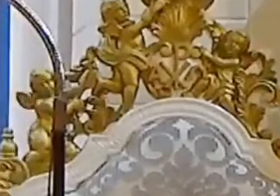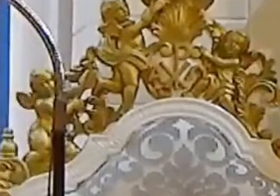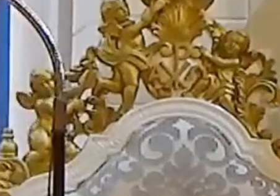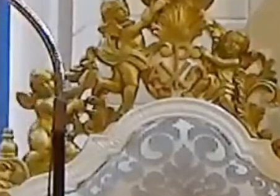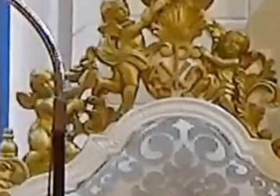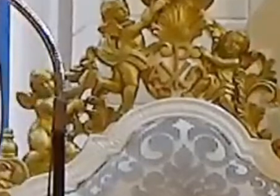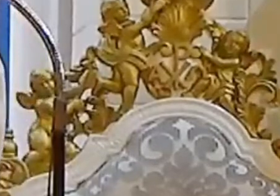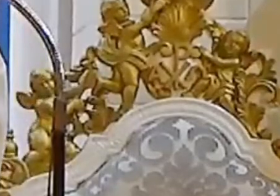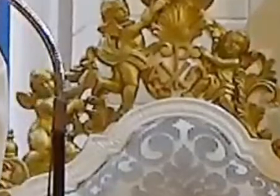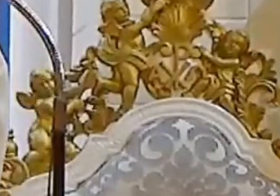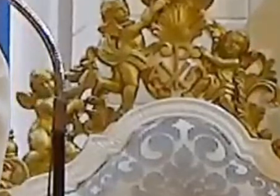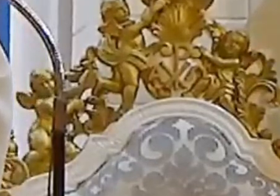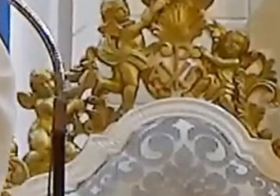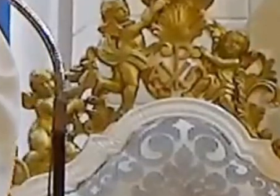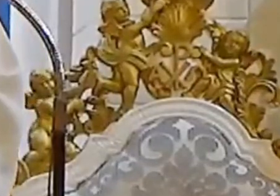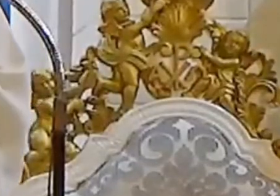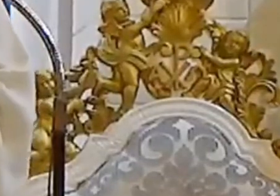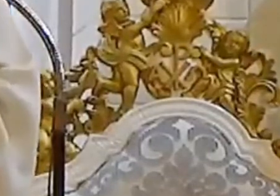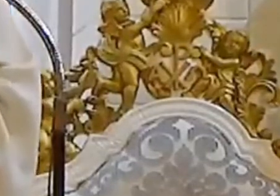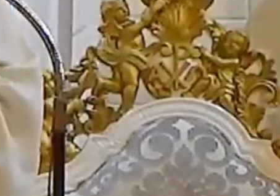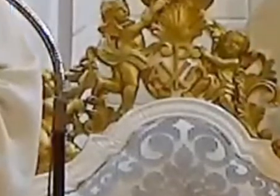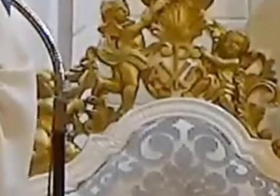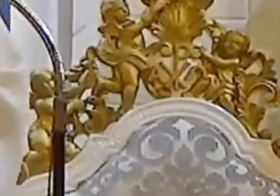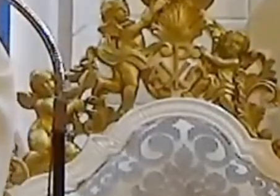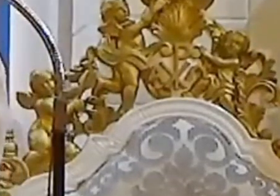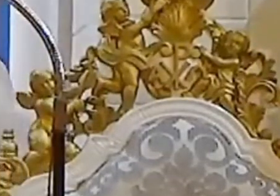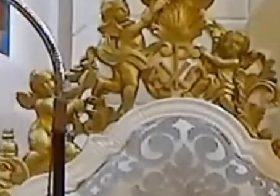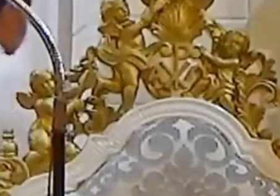Tumayo po ang lahat para sa panalangin ng bayan.